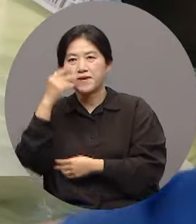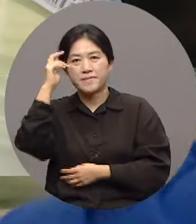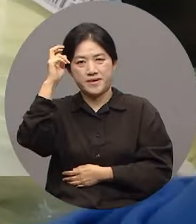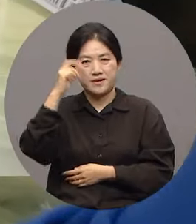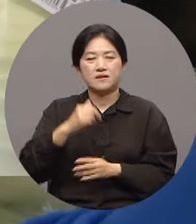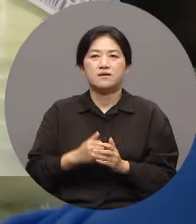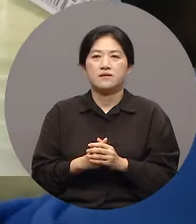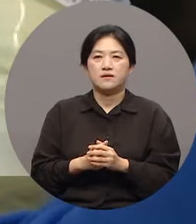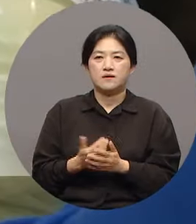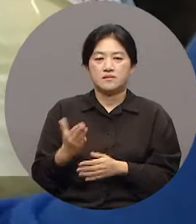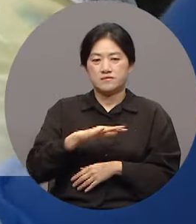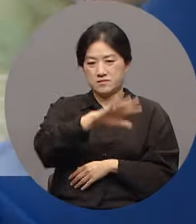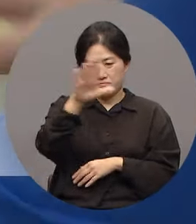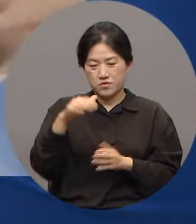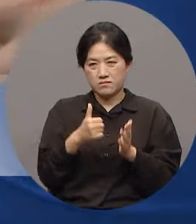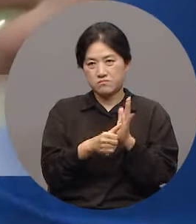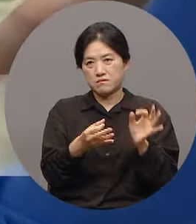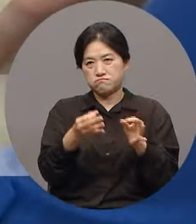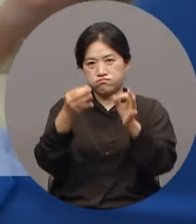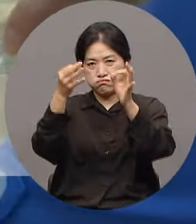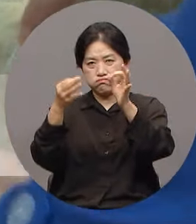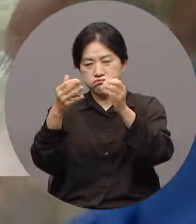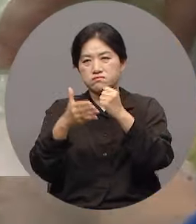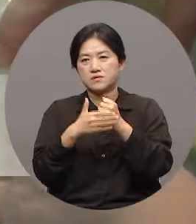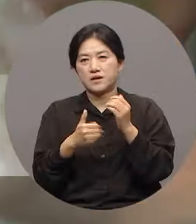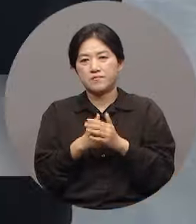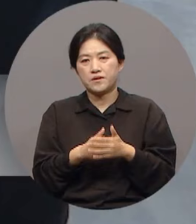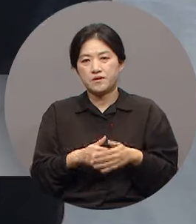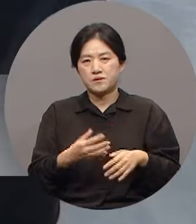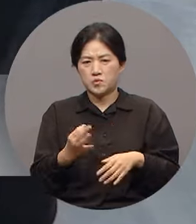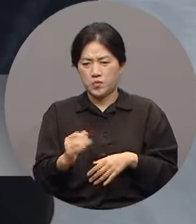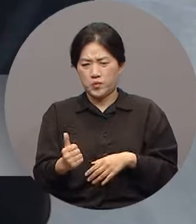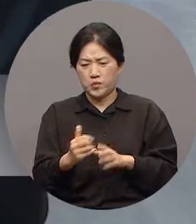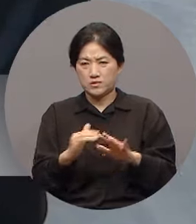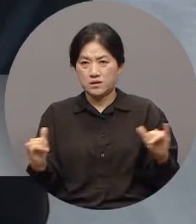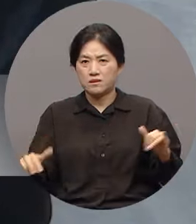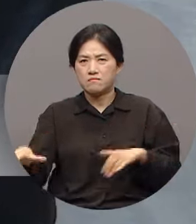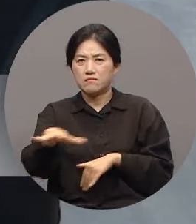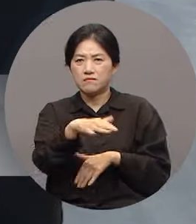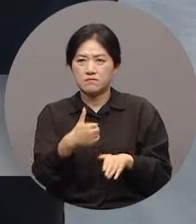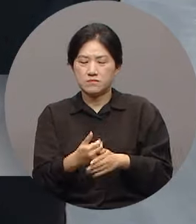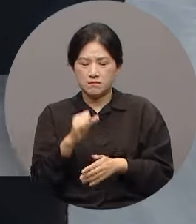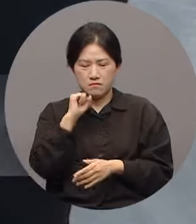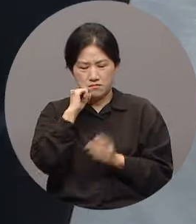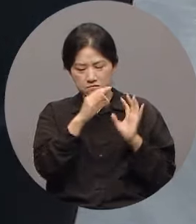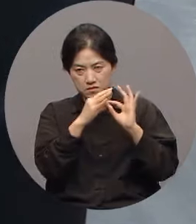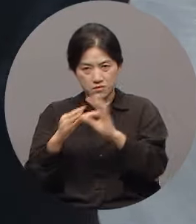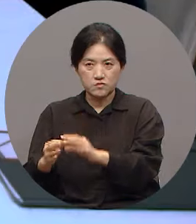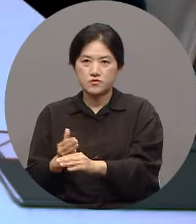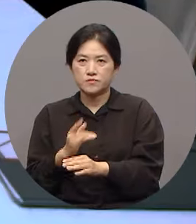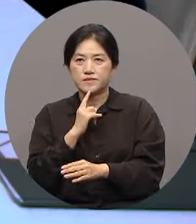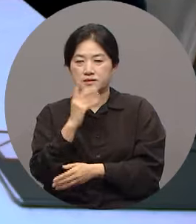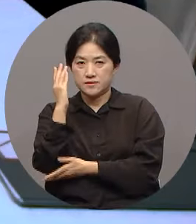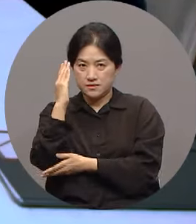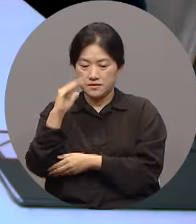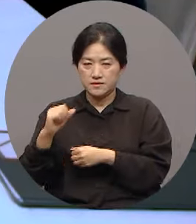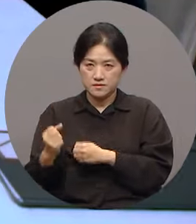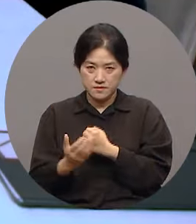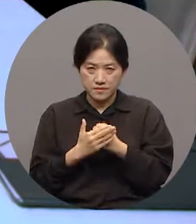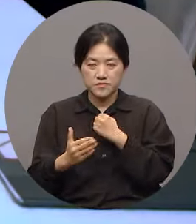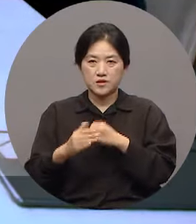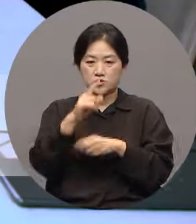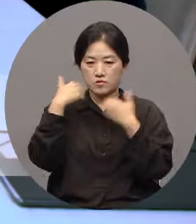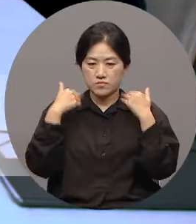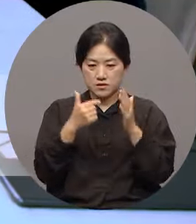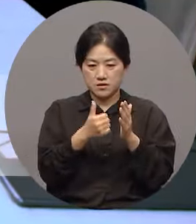예측하면서도 전반적으로 높아진 물가 수준 때문에 서민 생활의 어려움이 지속되고 있다고 지적했습니다. 이에 따라 정부는